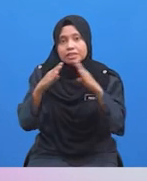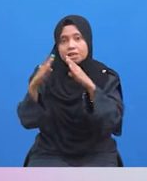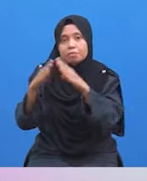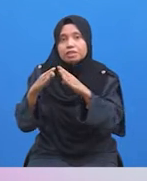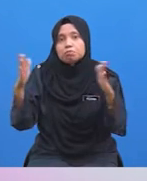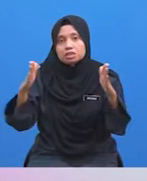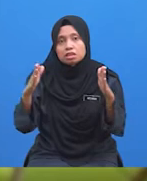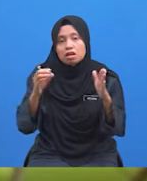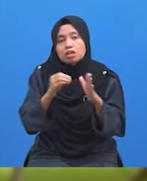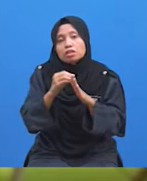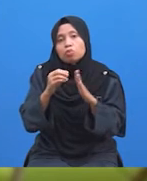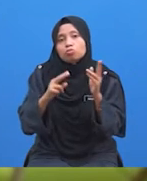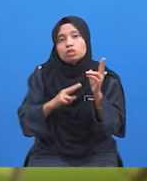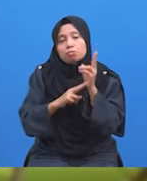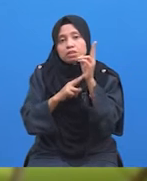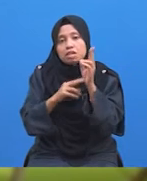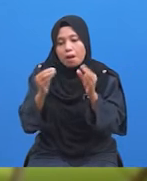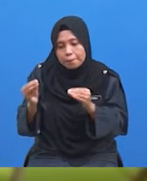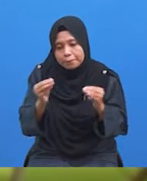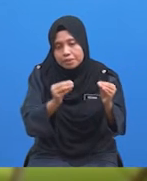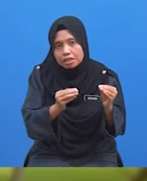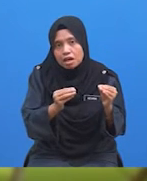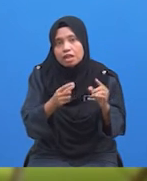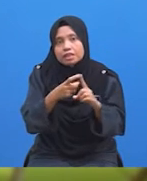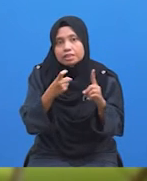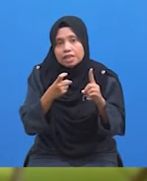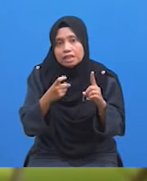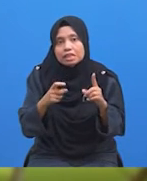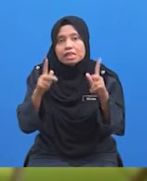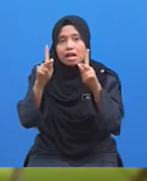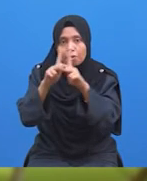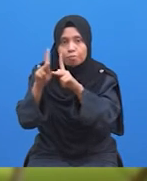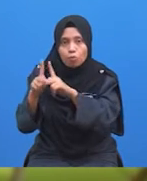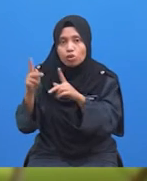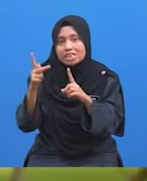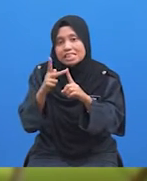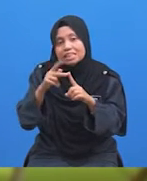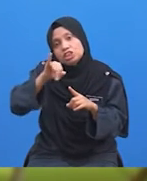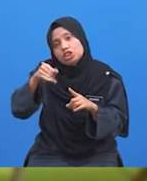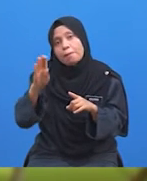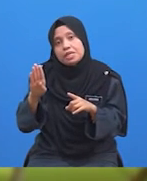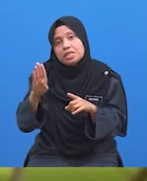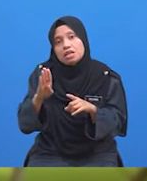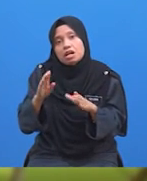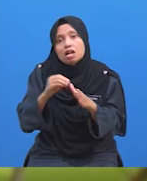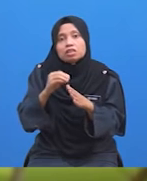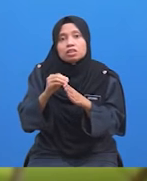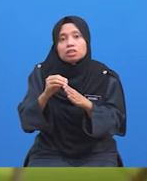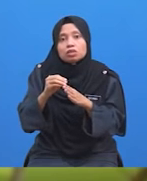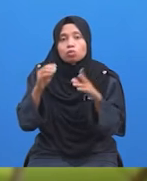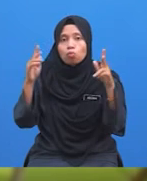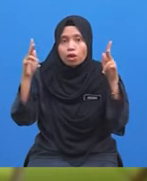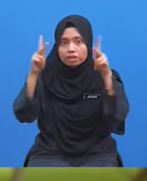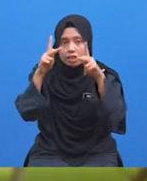Bandar utama contohnya perpindahan penduduk dari kawasan DC ke bandaraya Johor baharu konten